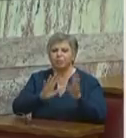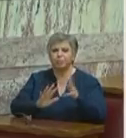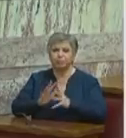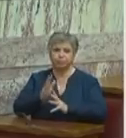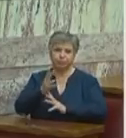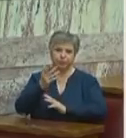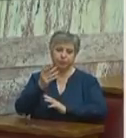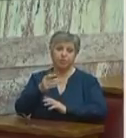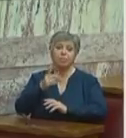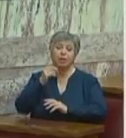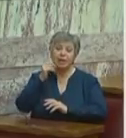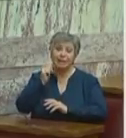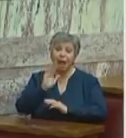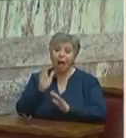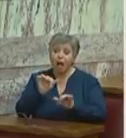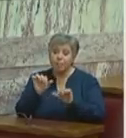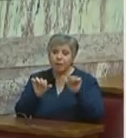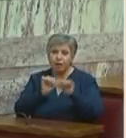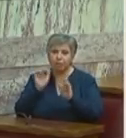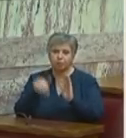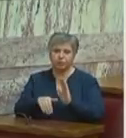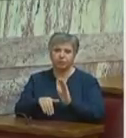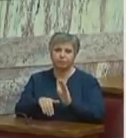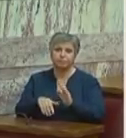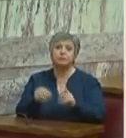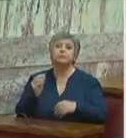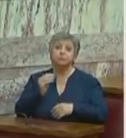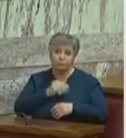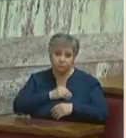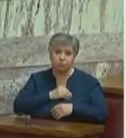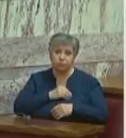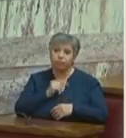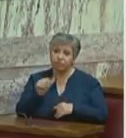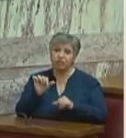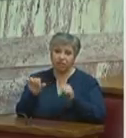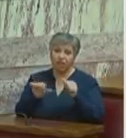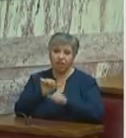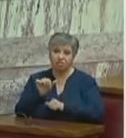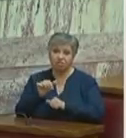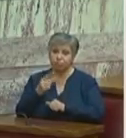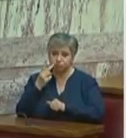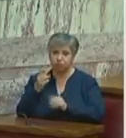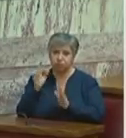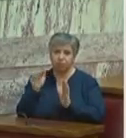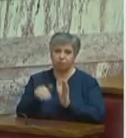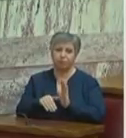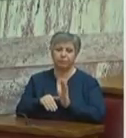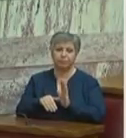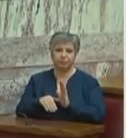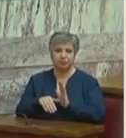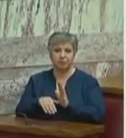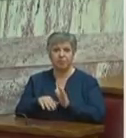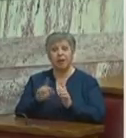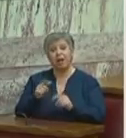δυστυχώς επαληθεύεται. Διότι αυτό το οποίο συμβαίνει είναι να βγαίνουμε από το